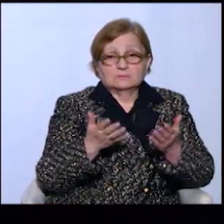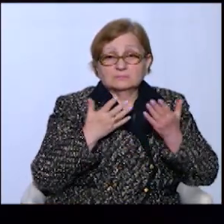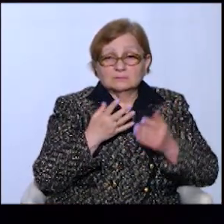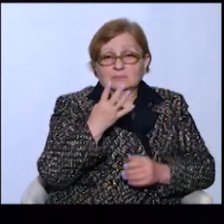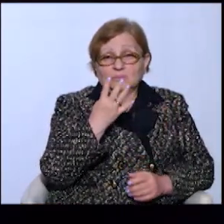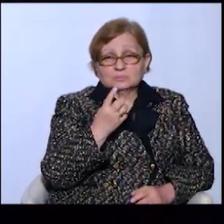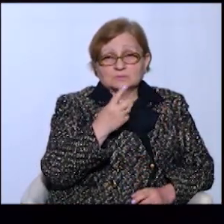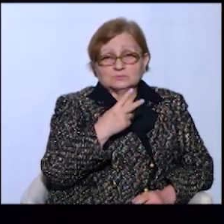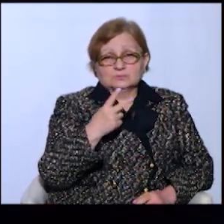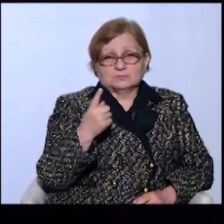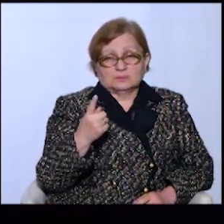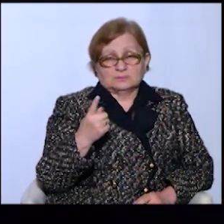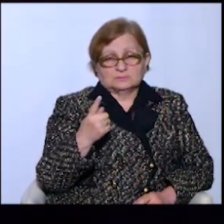გამოგვივიდა